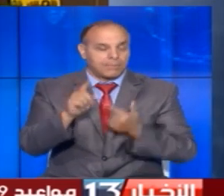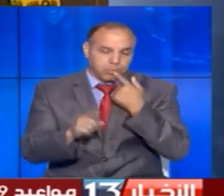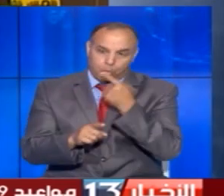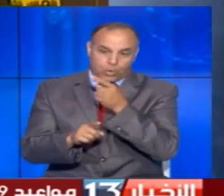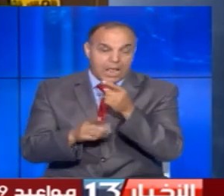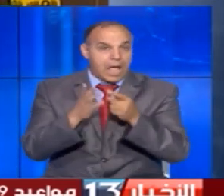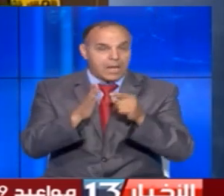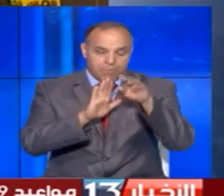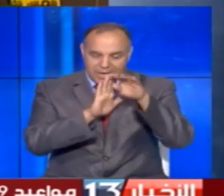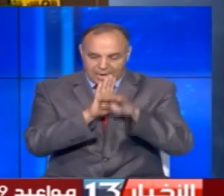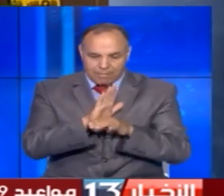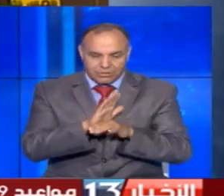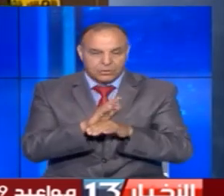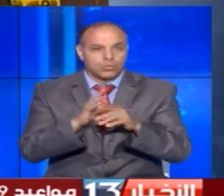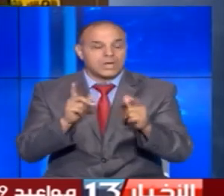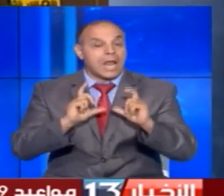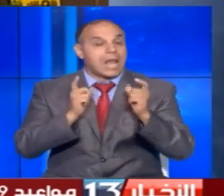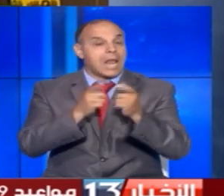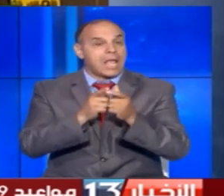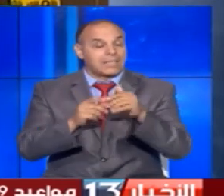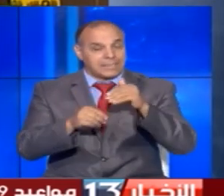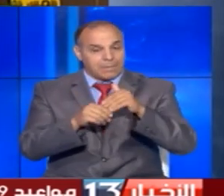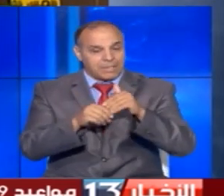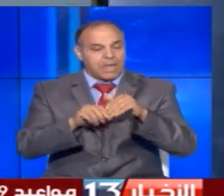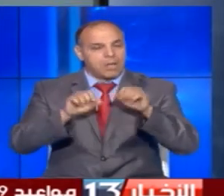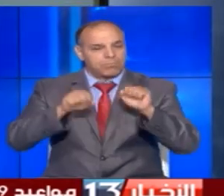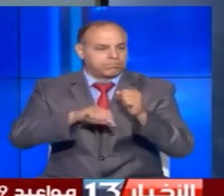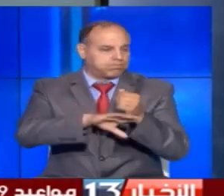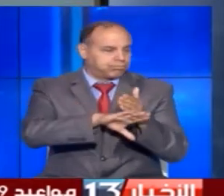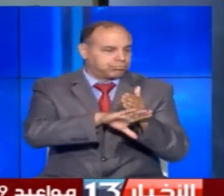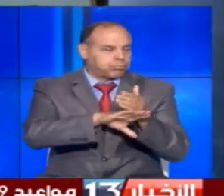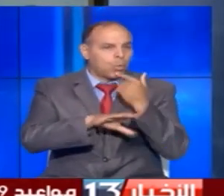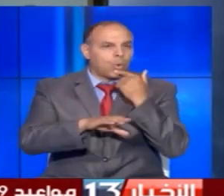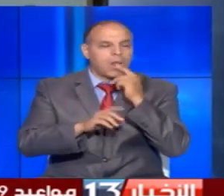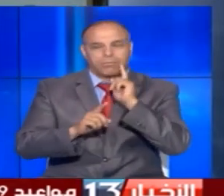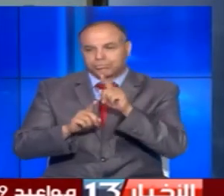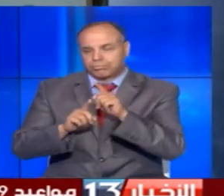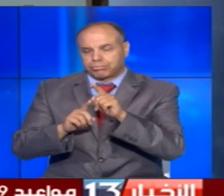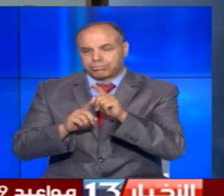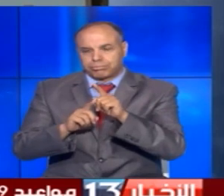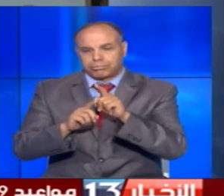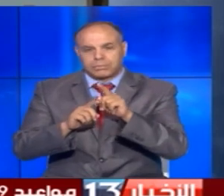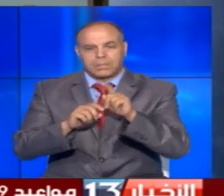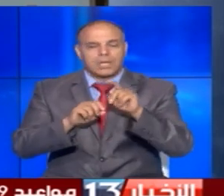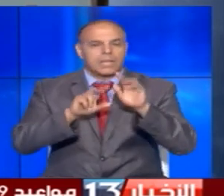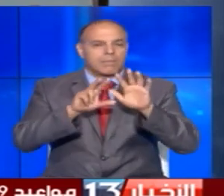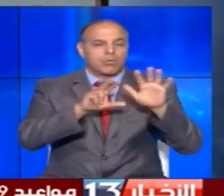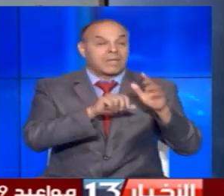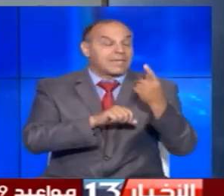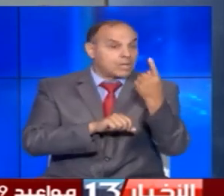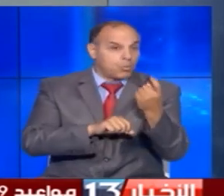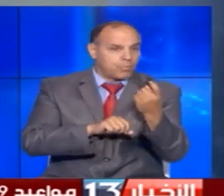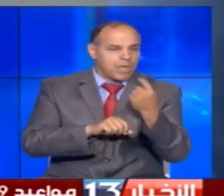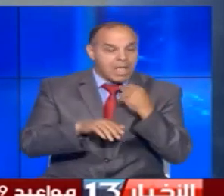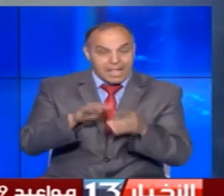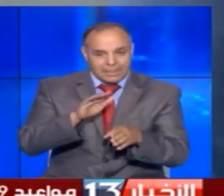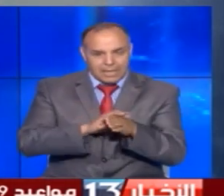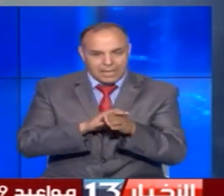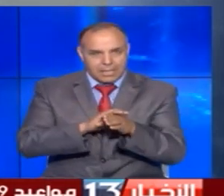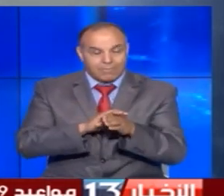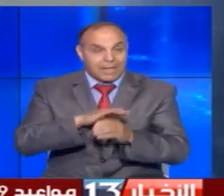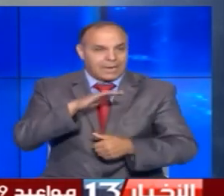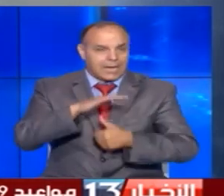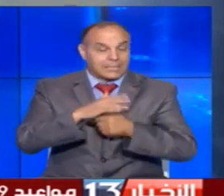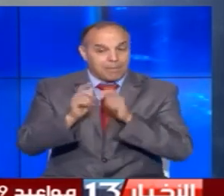الى ان الرزنامه التي وضعتها الهيئه ستمكن من استكمال كافه المسار خلال ثمانيه وثمانين يوما من انطلاق المده الرئاسيه